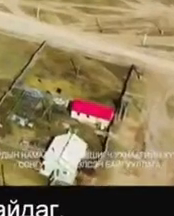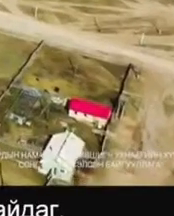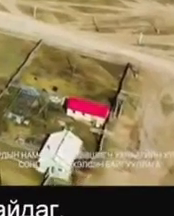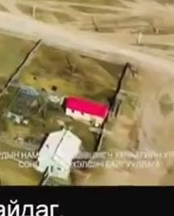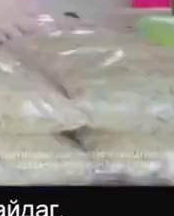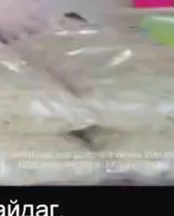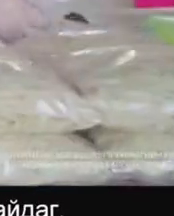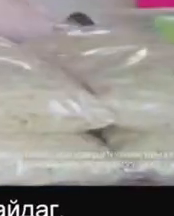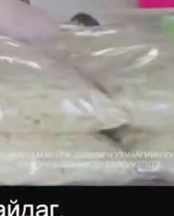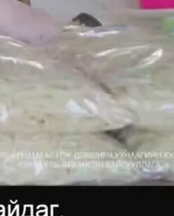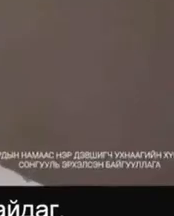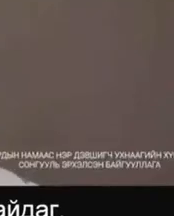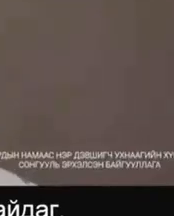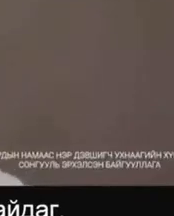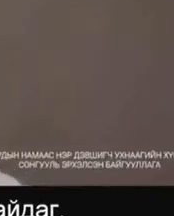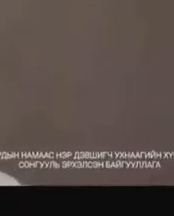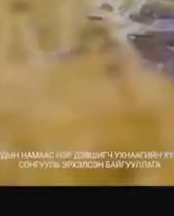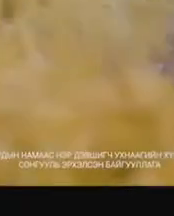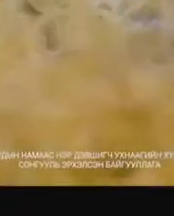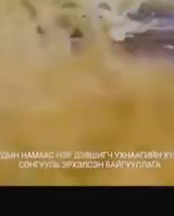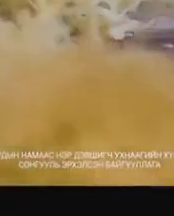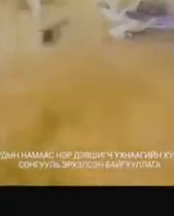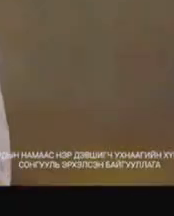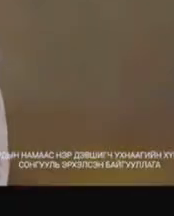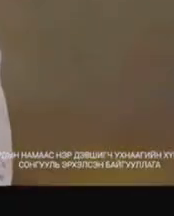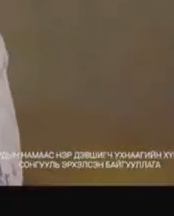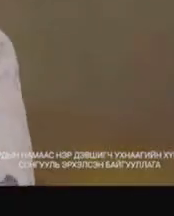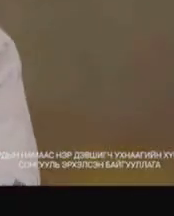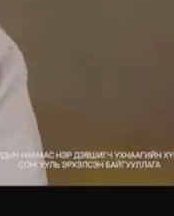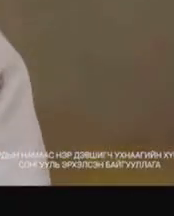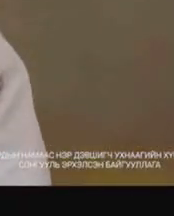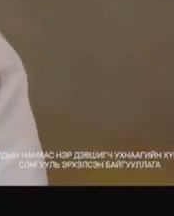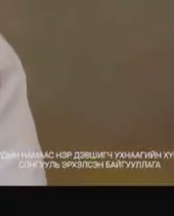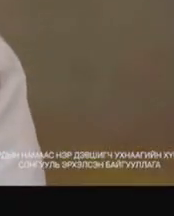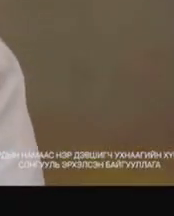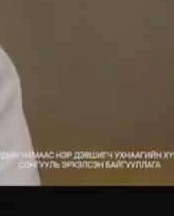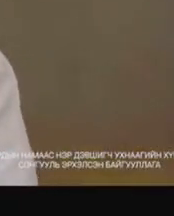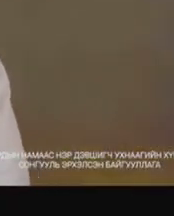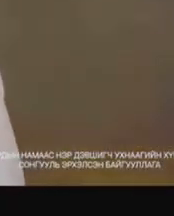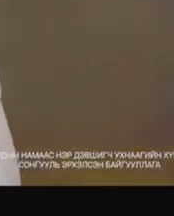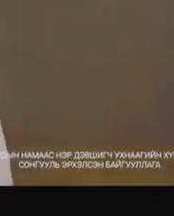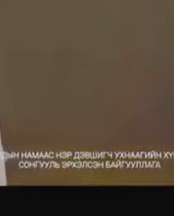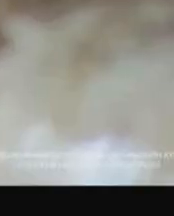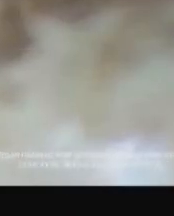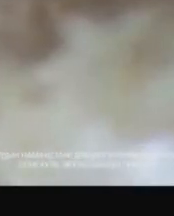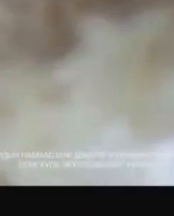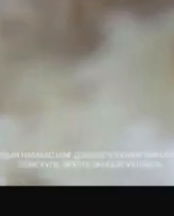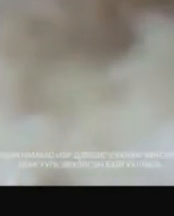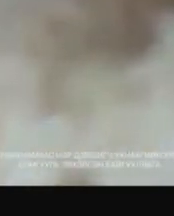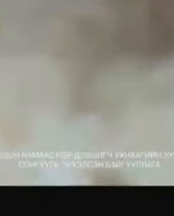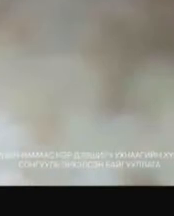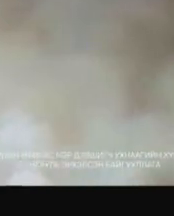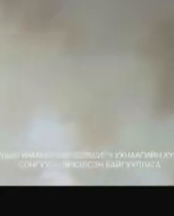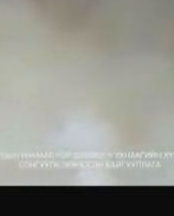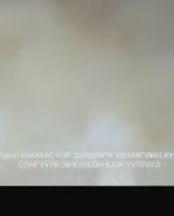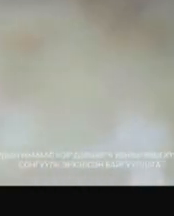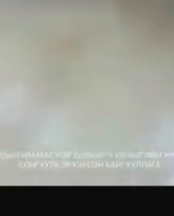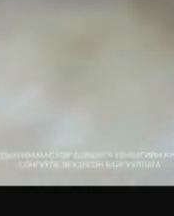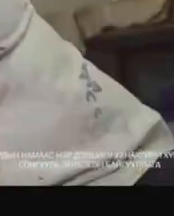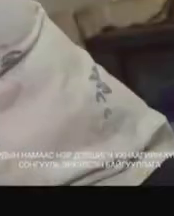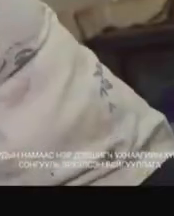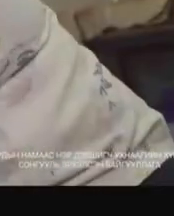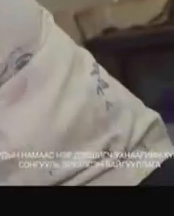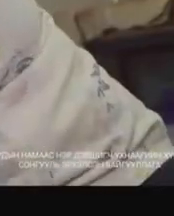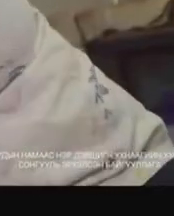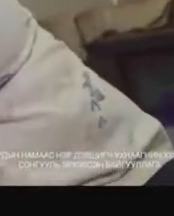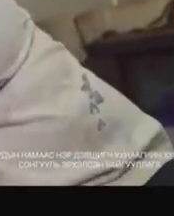өөрийн хөдөлмөрөөр ажиллаж байгаад их баяртай байдаг. Хуваараа сүмийн хамсан мөнгөлөх сангаас 19 он зээл авсан. Банкныг жилийн 3